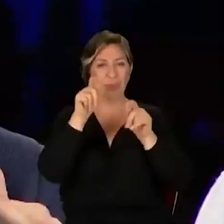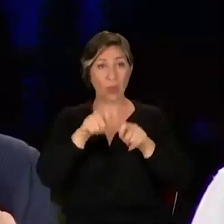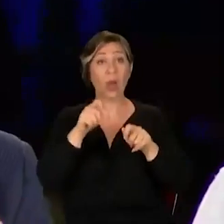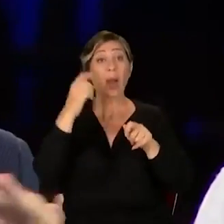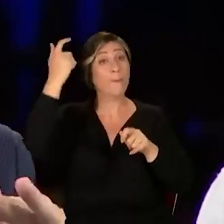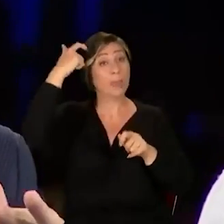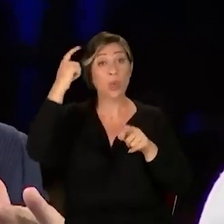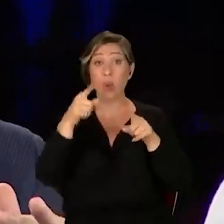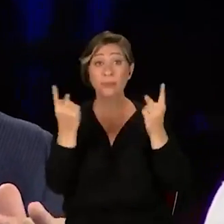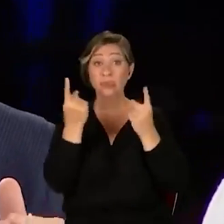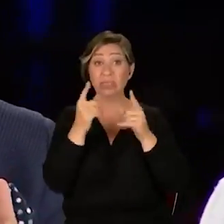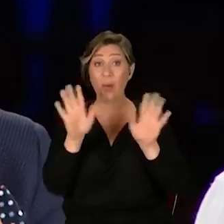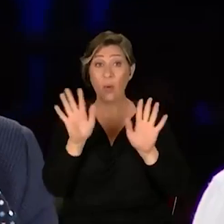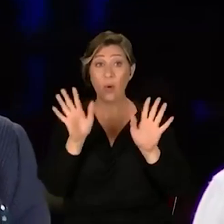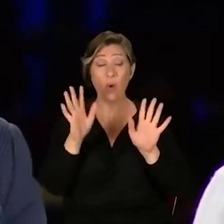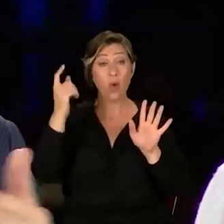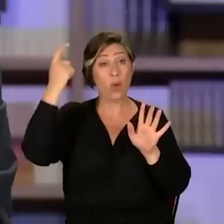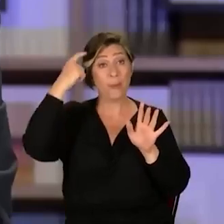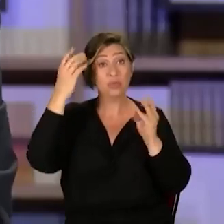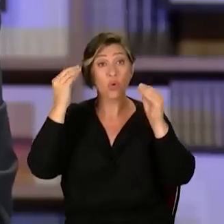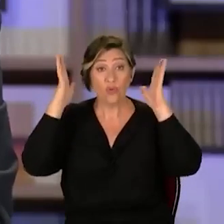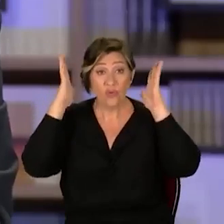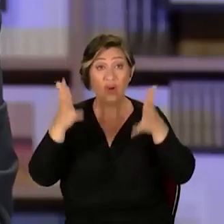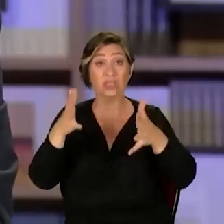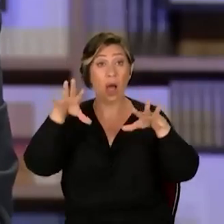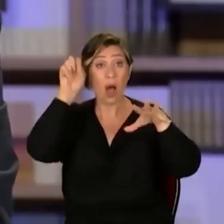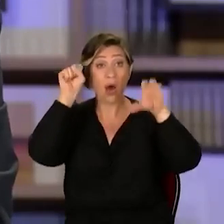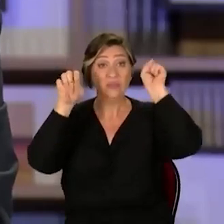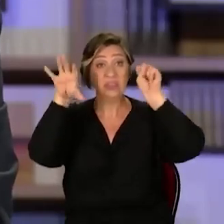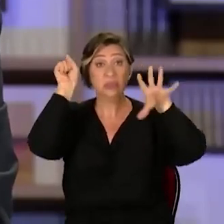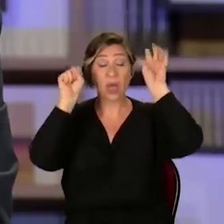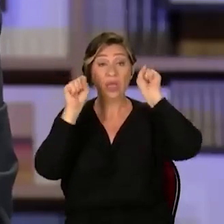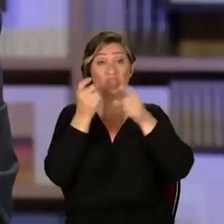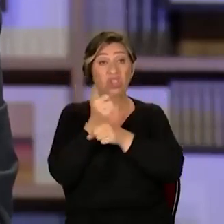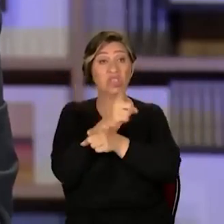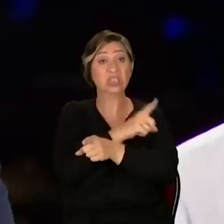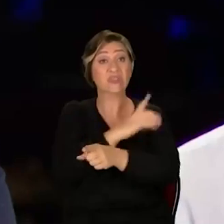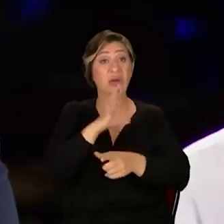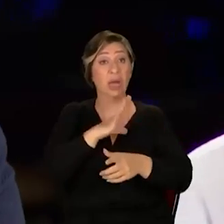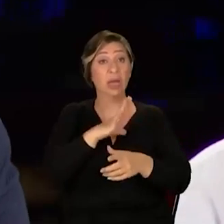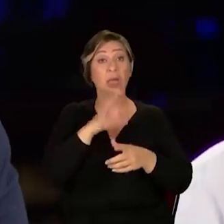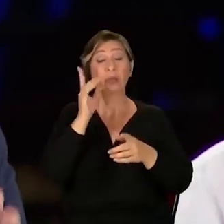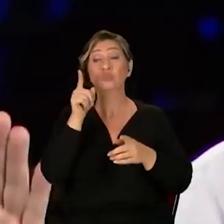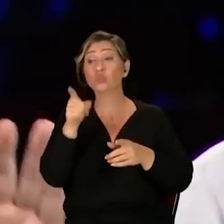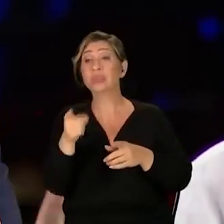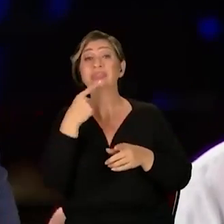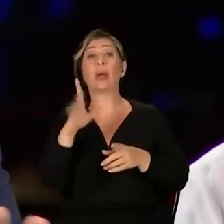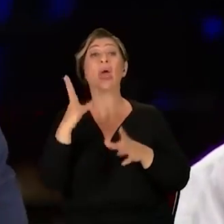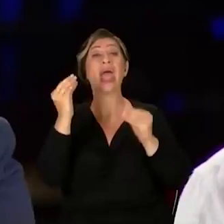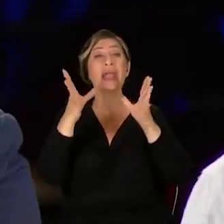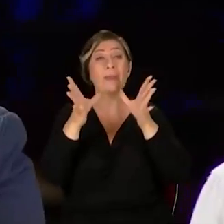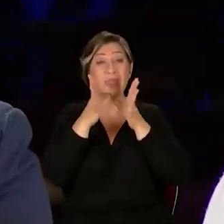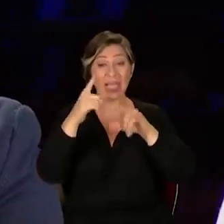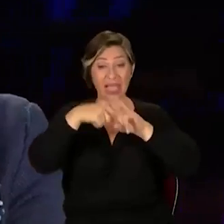Beyin böyle bir hafıza sistemiyle çalışmıyor. Beyinde çok fazla hafıza çeşidi tanımlanıyor. Hatta yeri de şurası denmiyor. En bildiğimiz